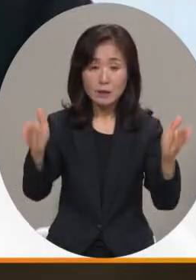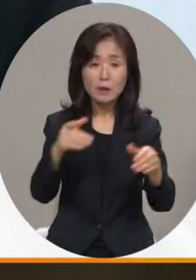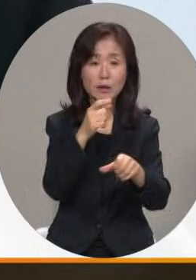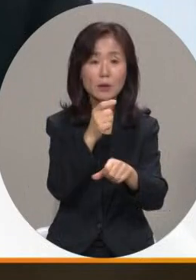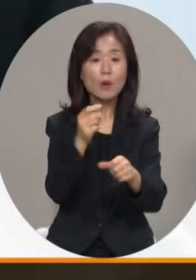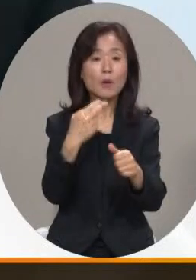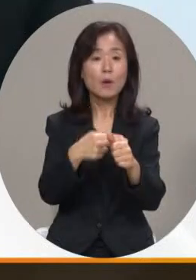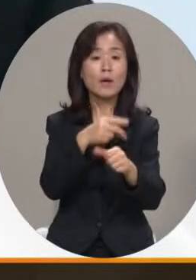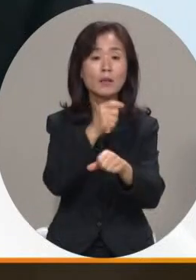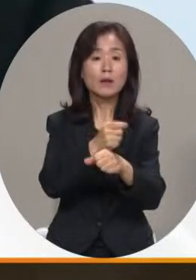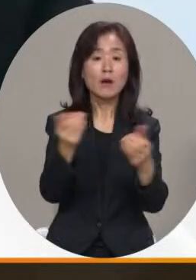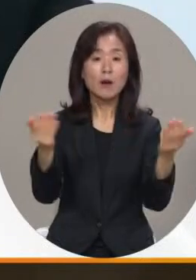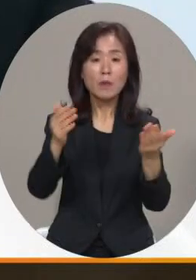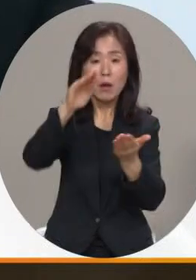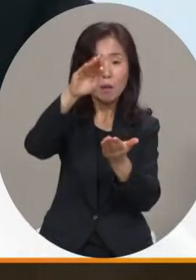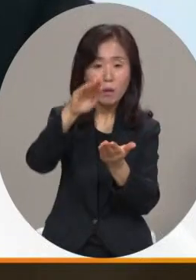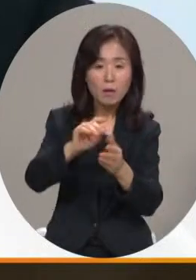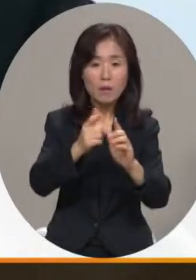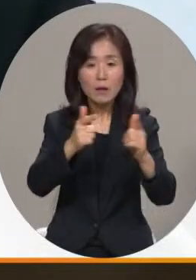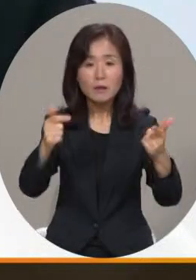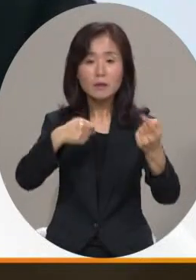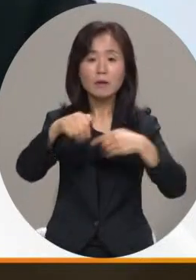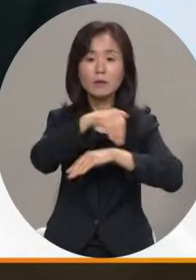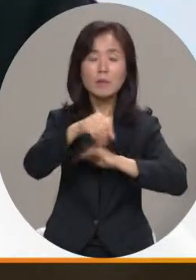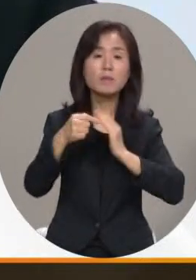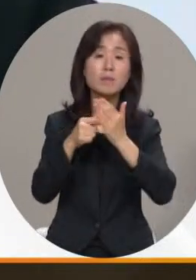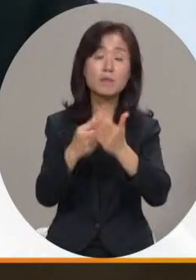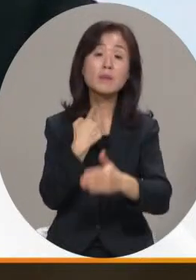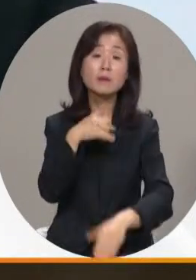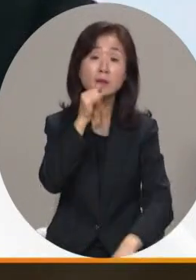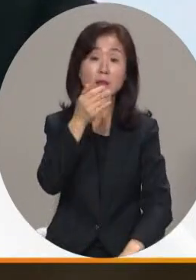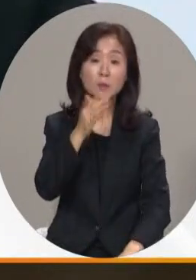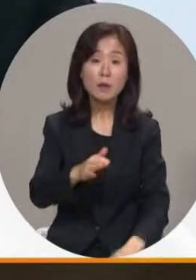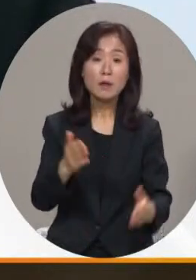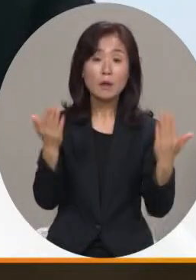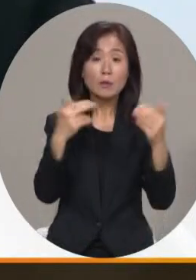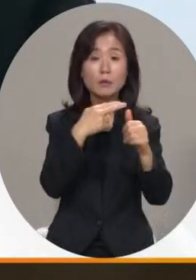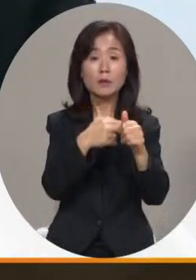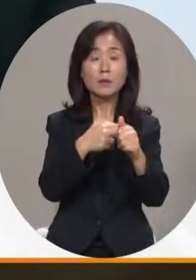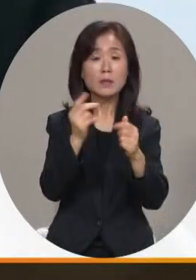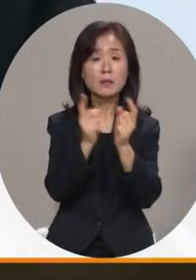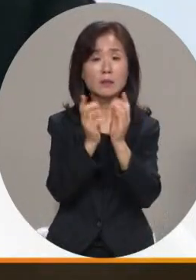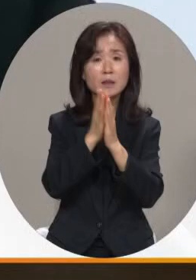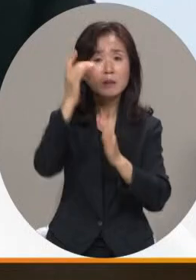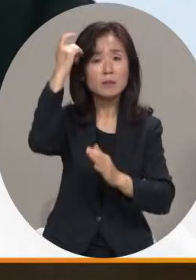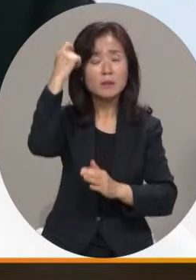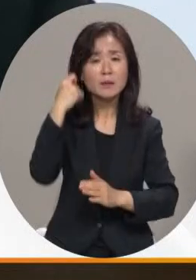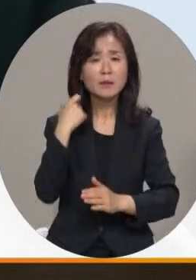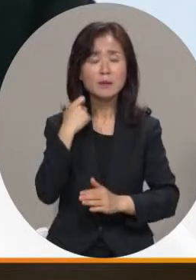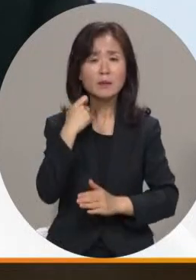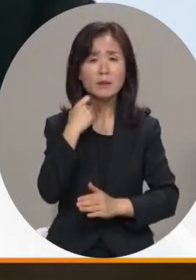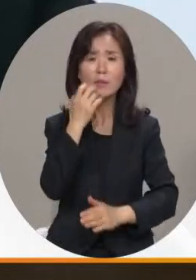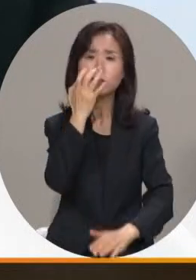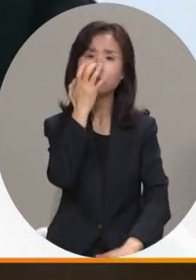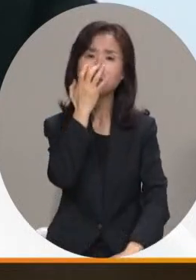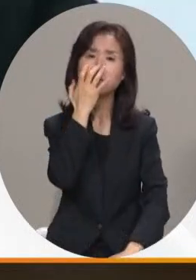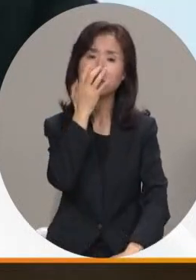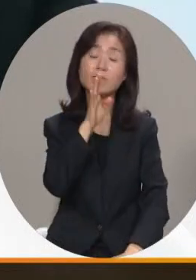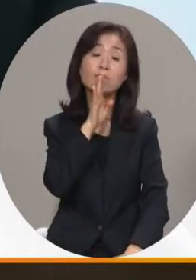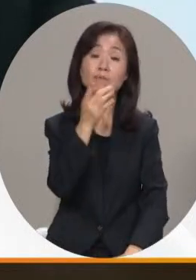다각적인 정책을 추진해 왔습니다만 현장의 체감도는 여전히 높지 않았던